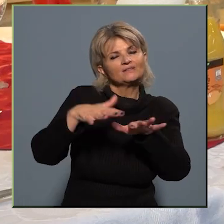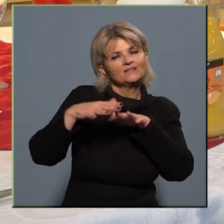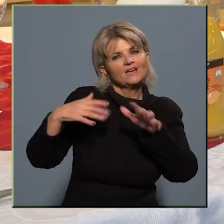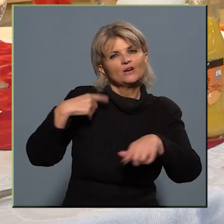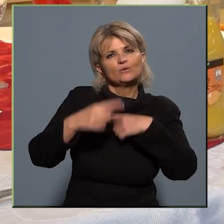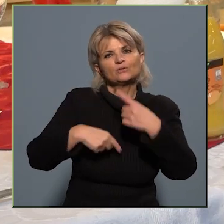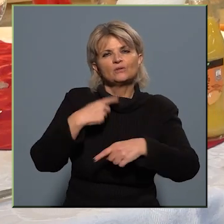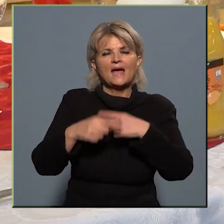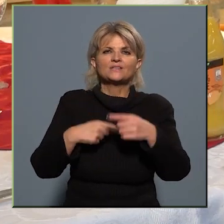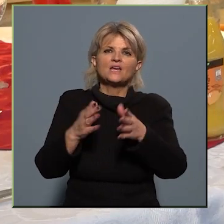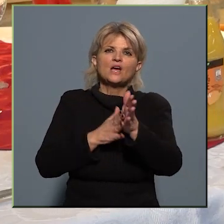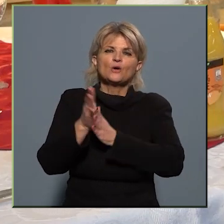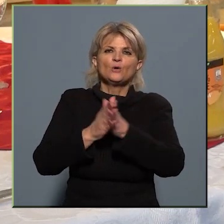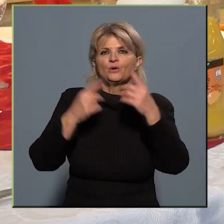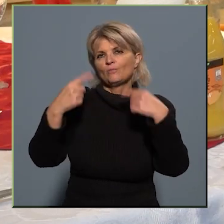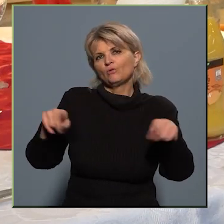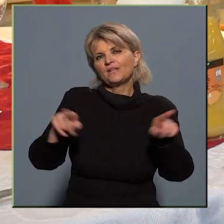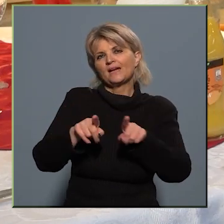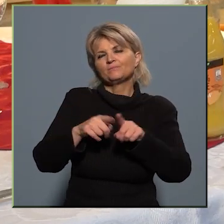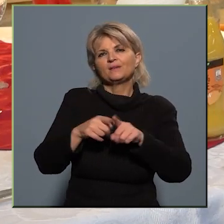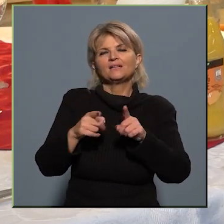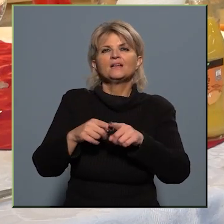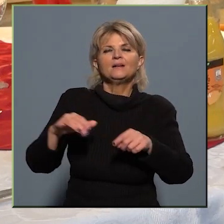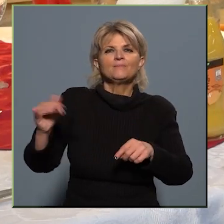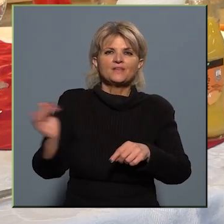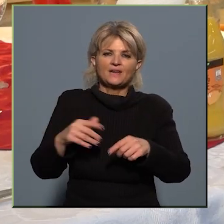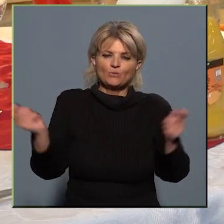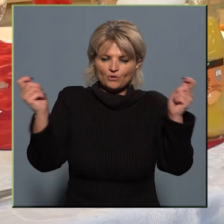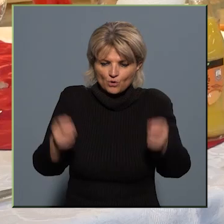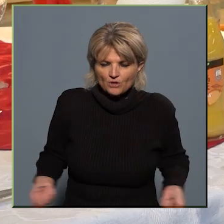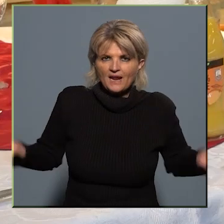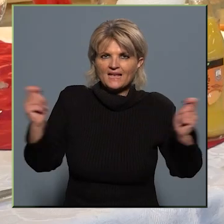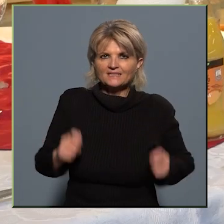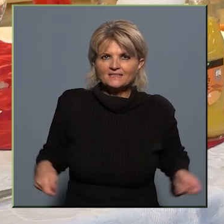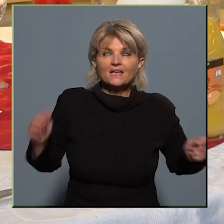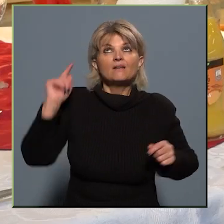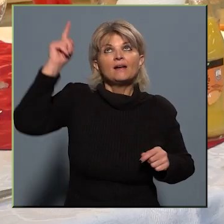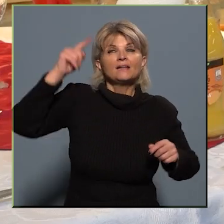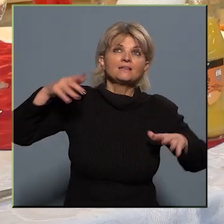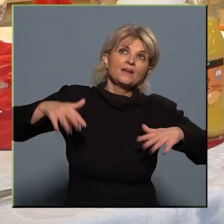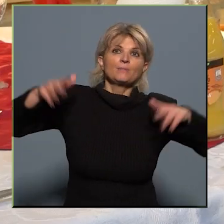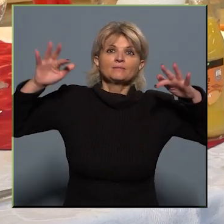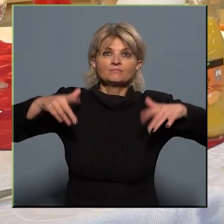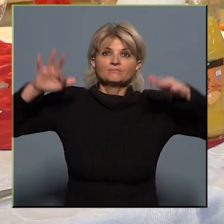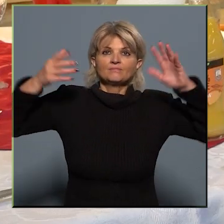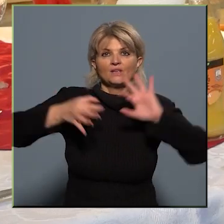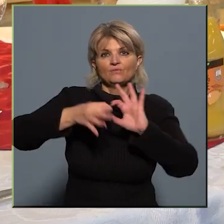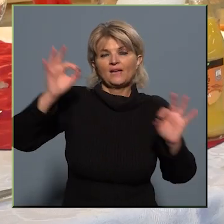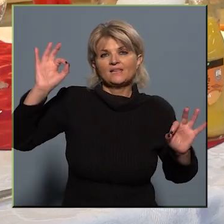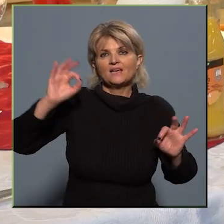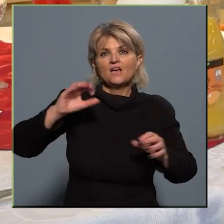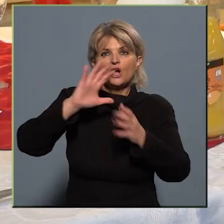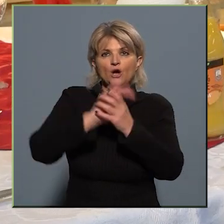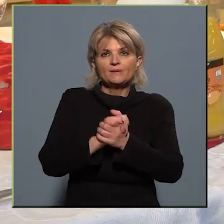gurguláz örömódát, mint pajkos gyermek ugró kötelez, felette repked a fény, a béke